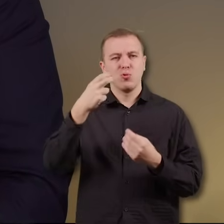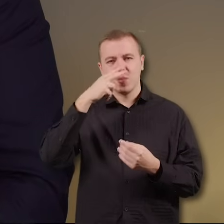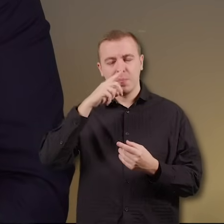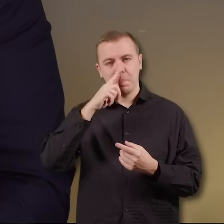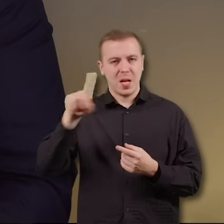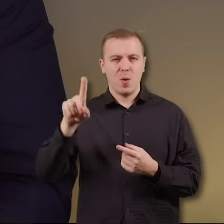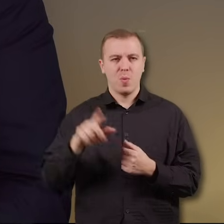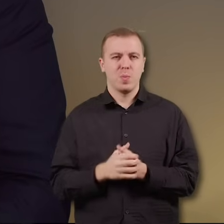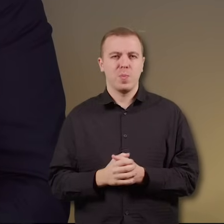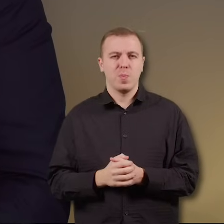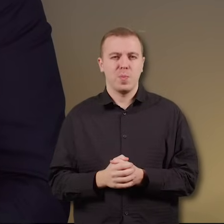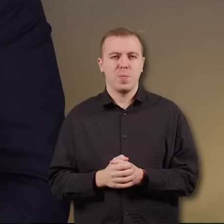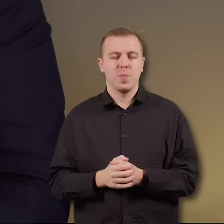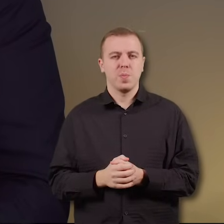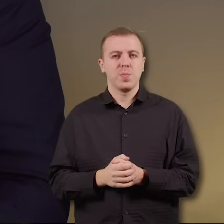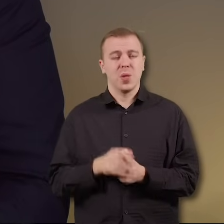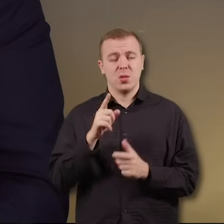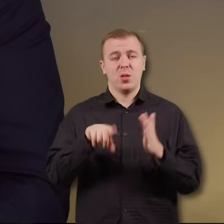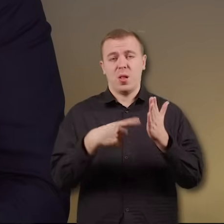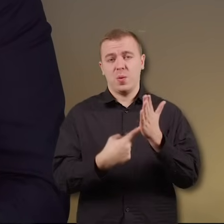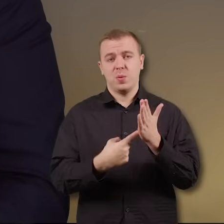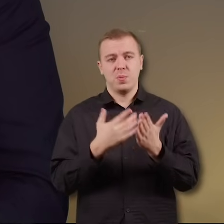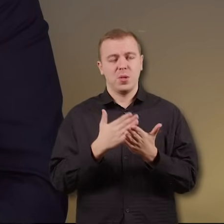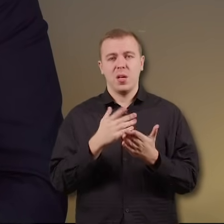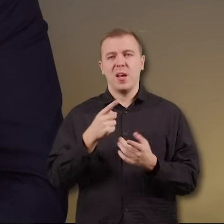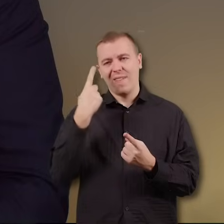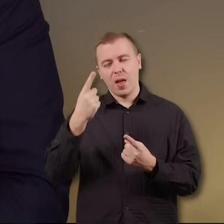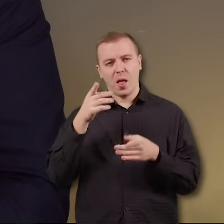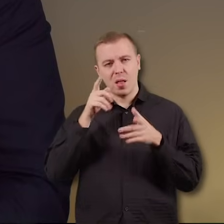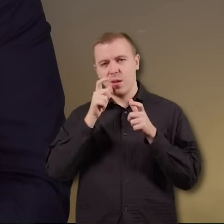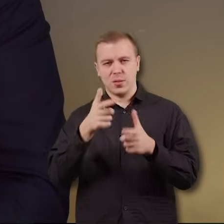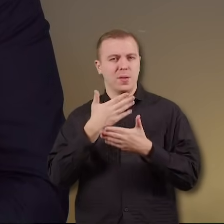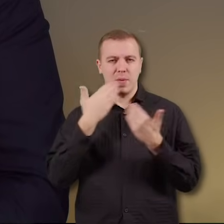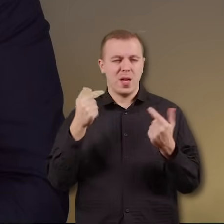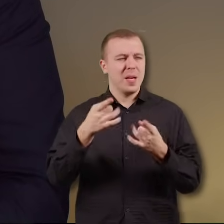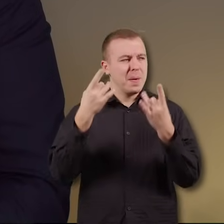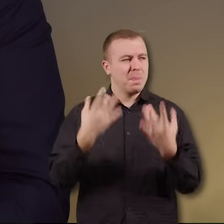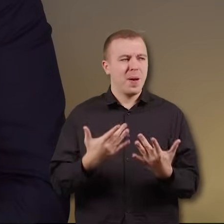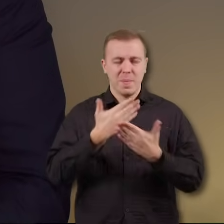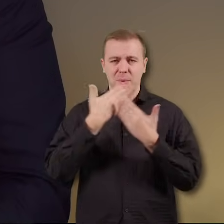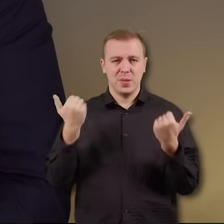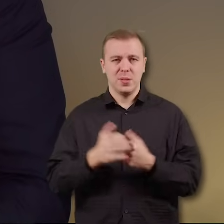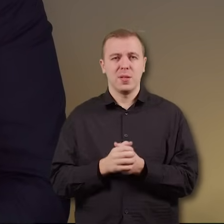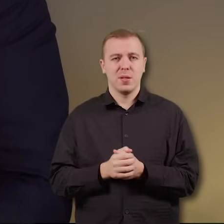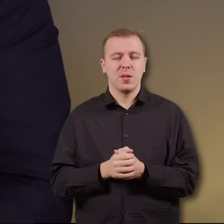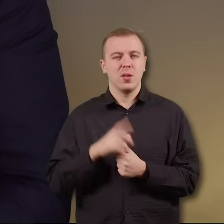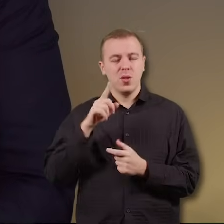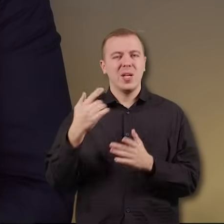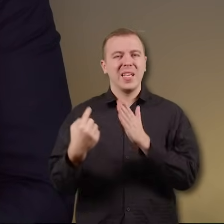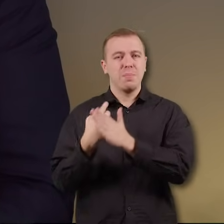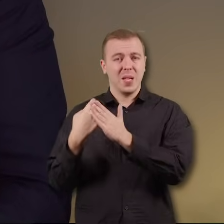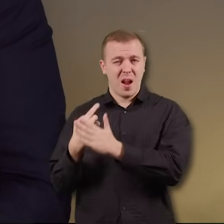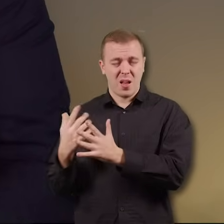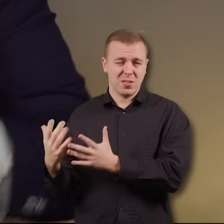milijonų. Tai čia klausimas iš tikrųjų nėra vienareikšmiškas, nėra paprastas, kaip matot, su ta